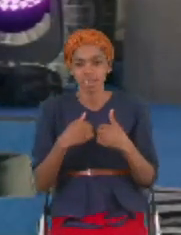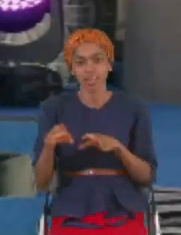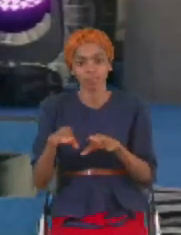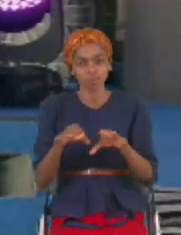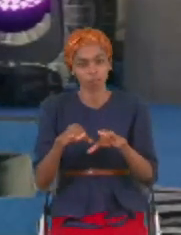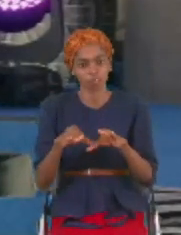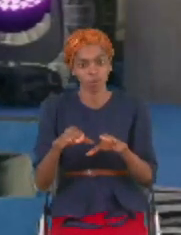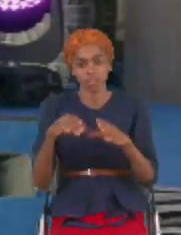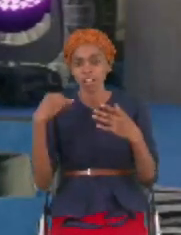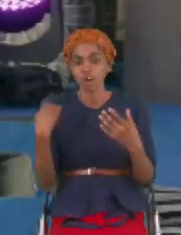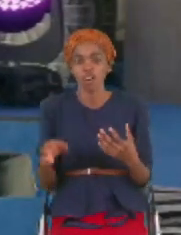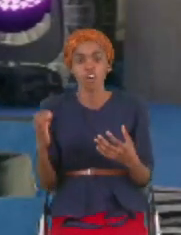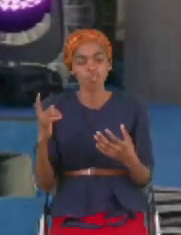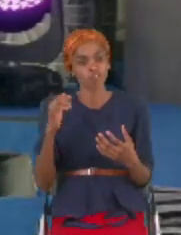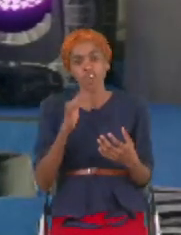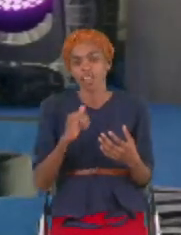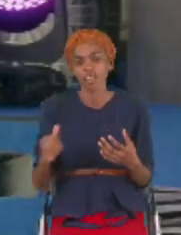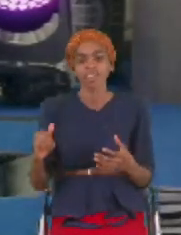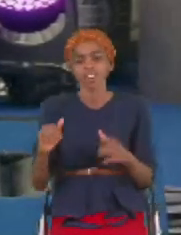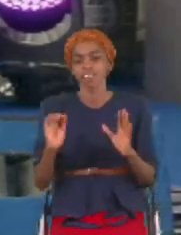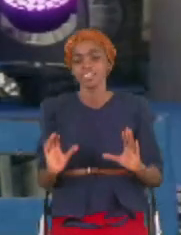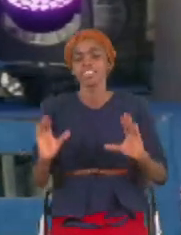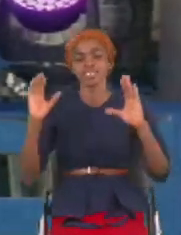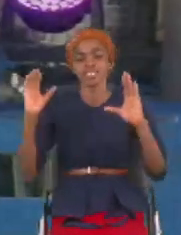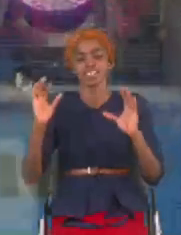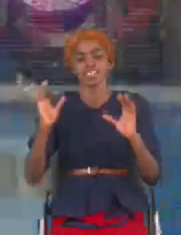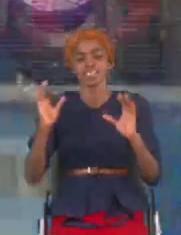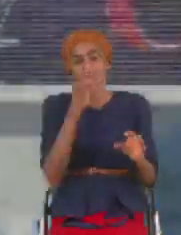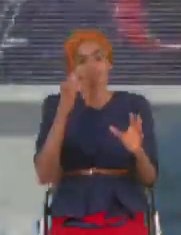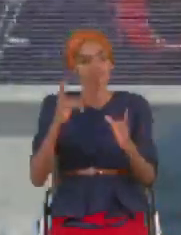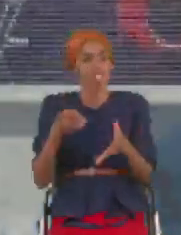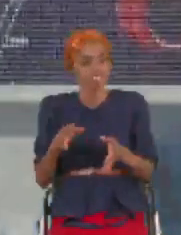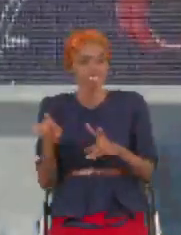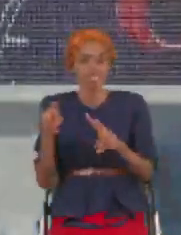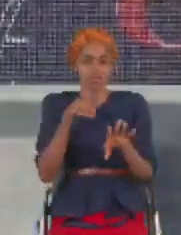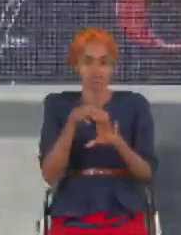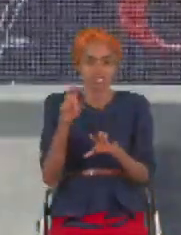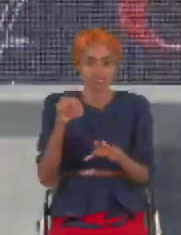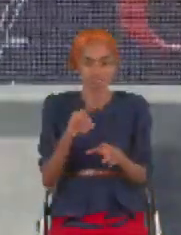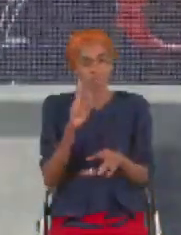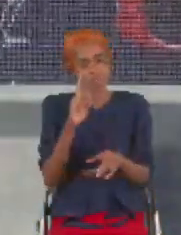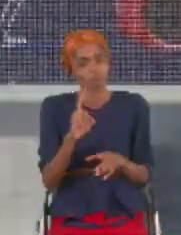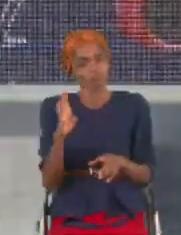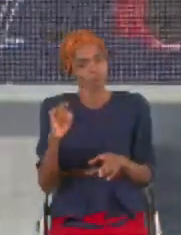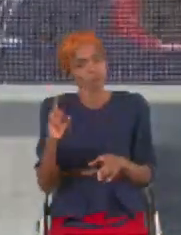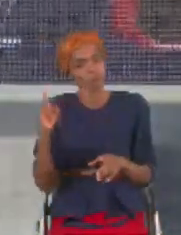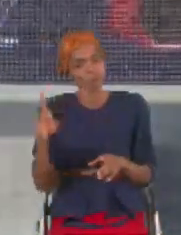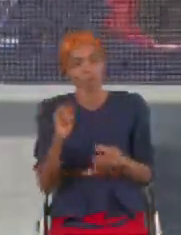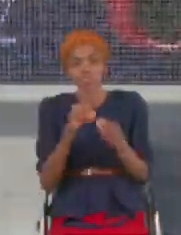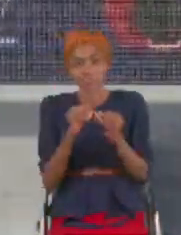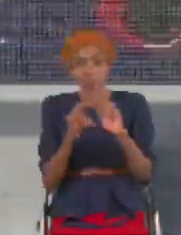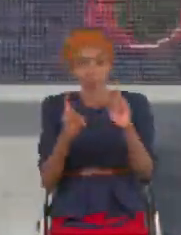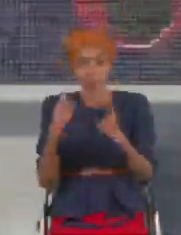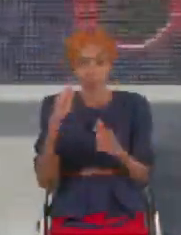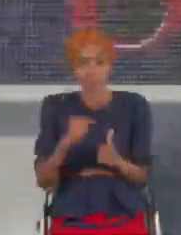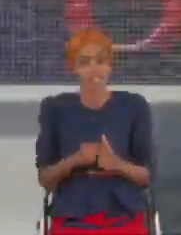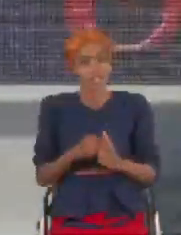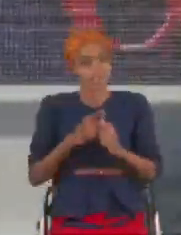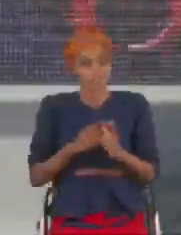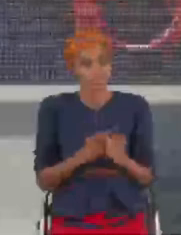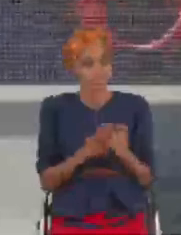des laboureurs dédié voyons les rapidement l'un après l'autre premier roman la poursuite des